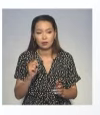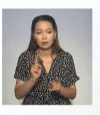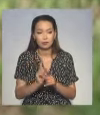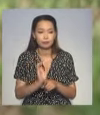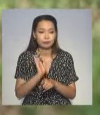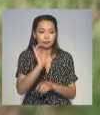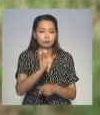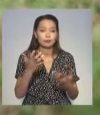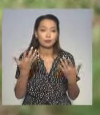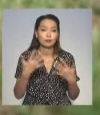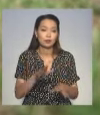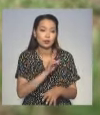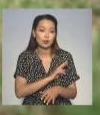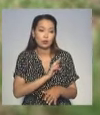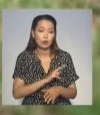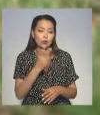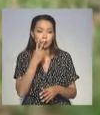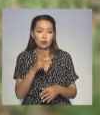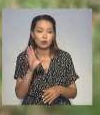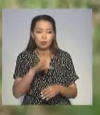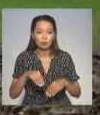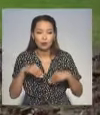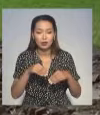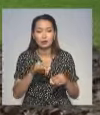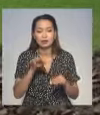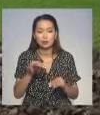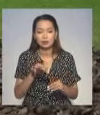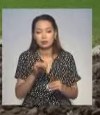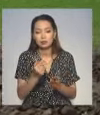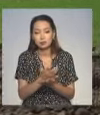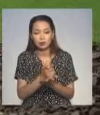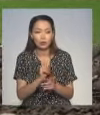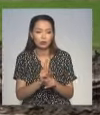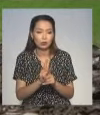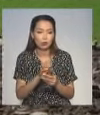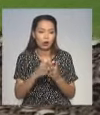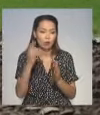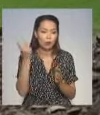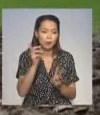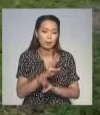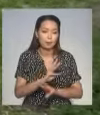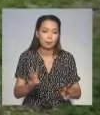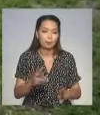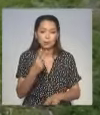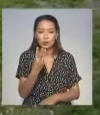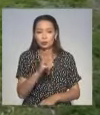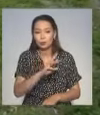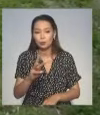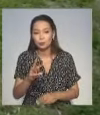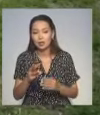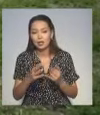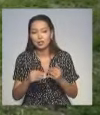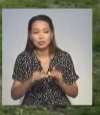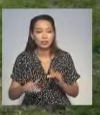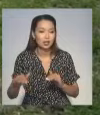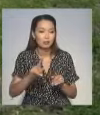жеткізілді. Жұмыстың ауқым үлкейсе кететін шығынмен жұмсалатын күш артады. Ауыл шаруашылық министрі биыл 23 миллион гектар алқапқа